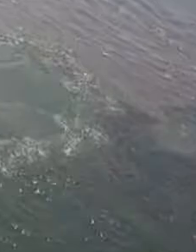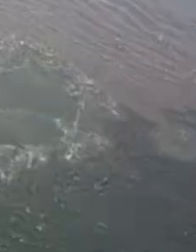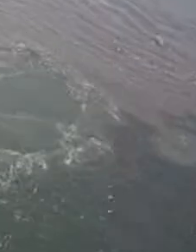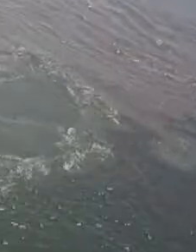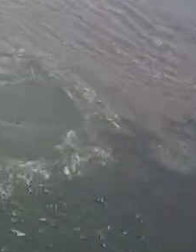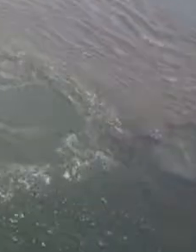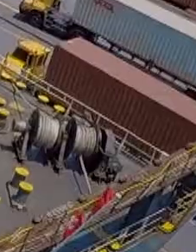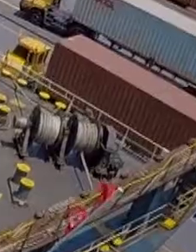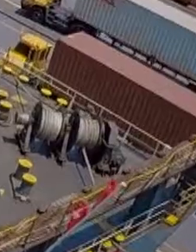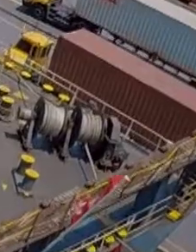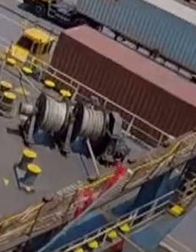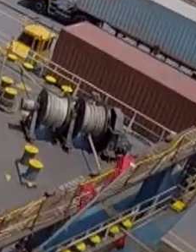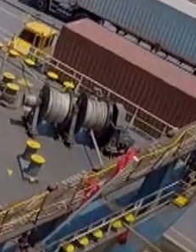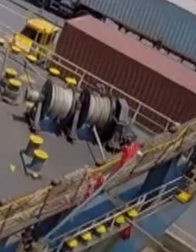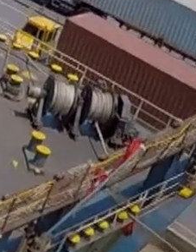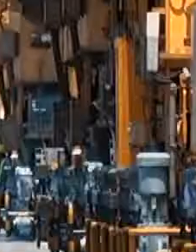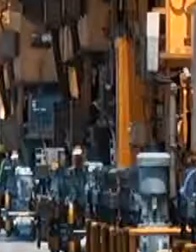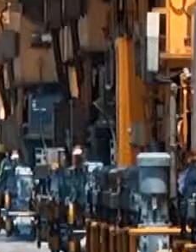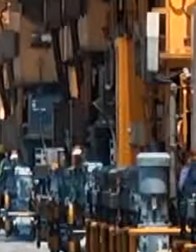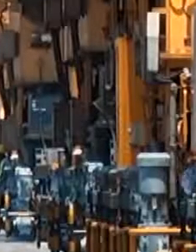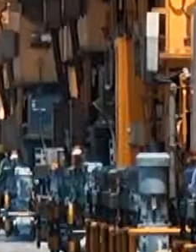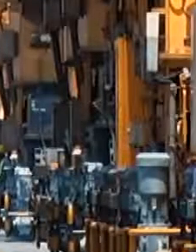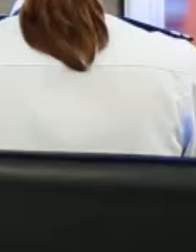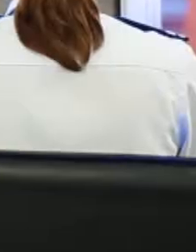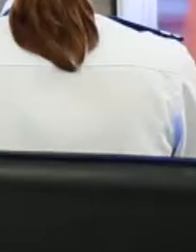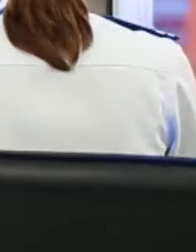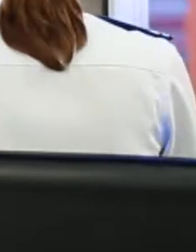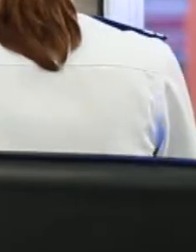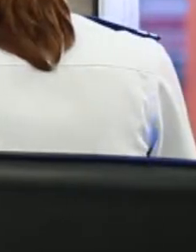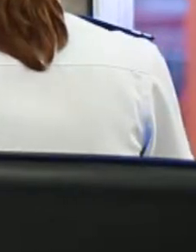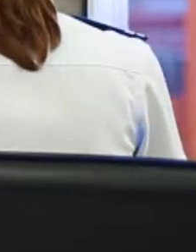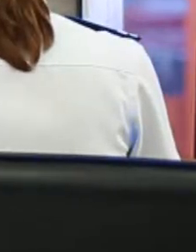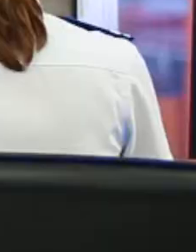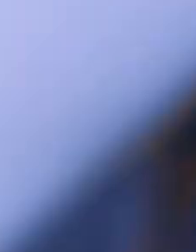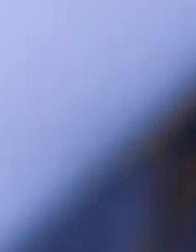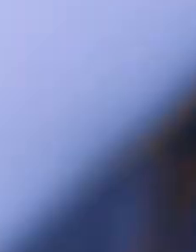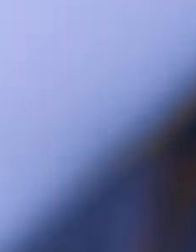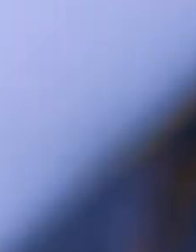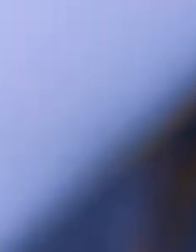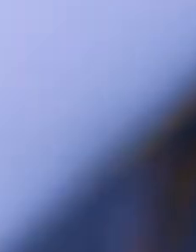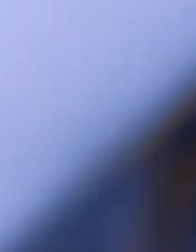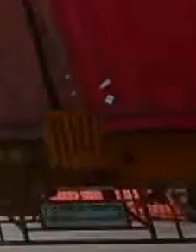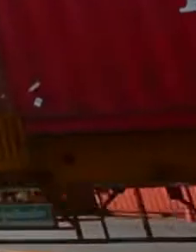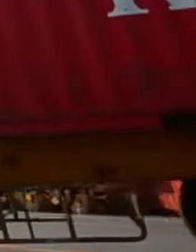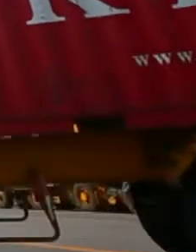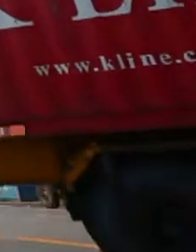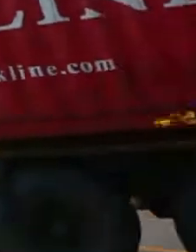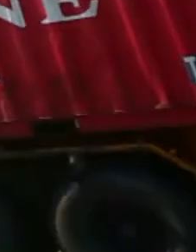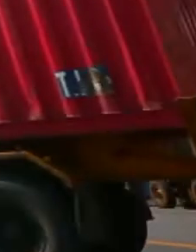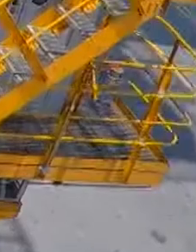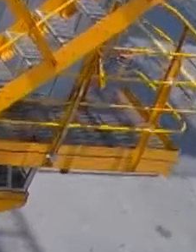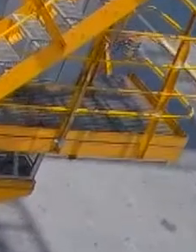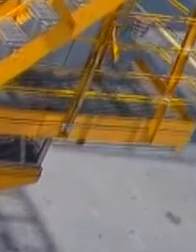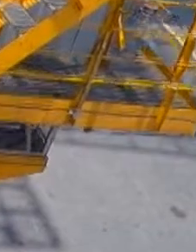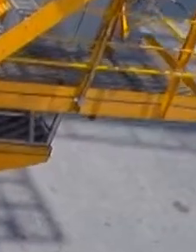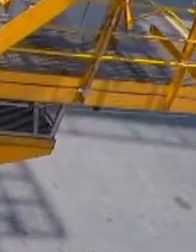การท่าเรือแห่งประเทศไทยประตูเศรษฐกิจไทยที่สนับสนุนส่งเสริมด้านการขนส่งทางน้ำและโลจิสติกของประเทศ